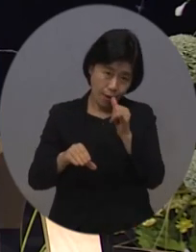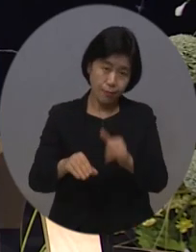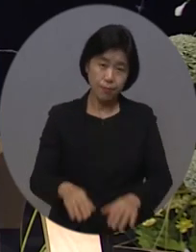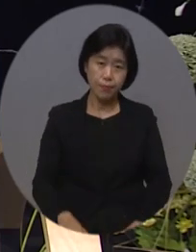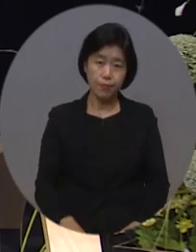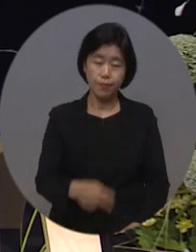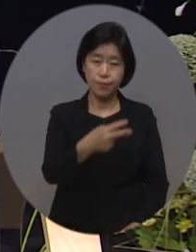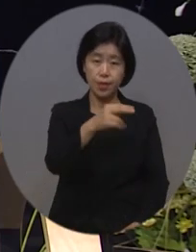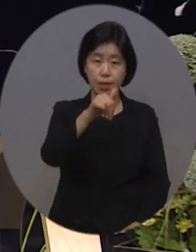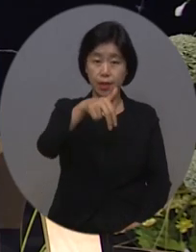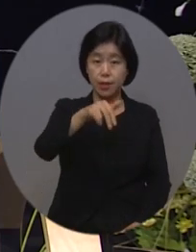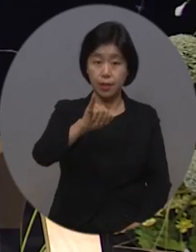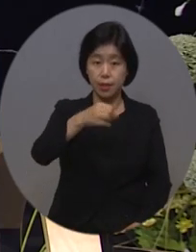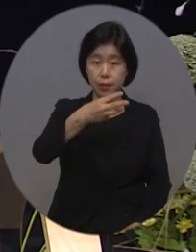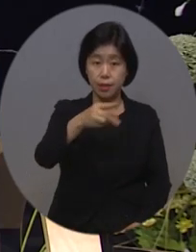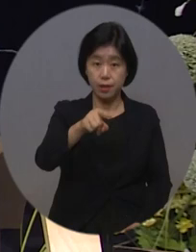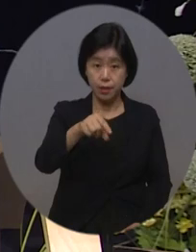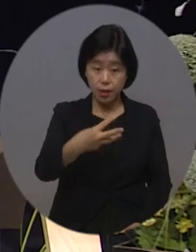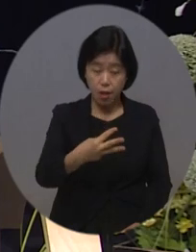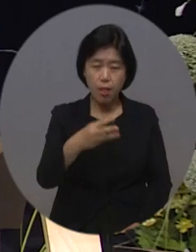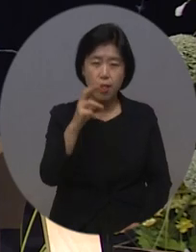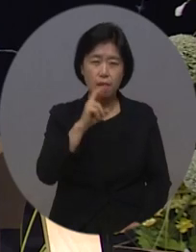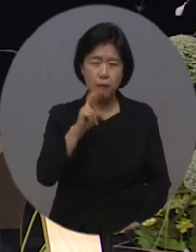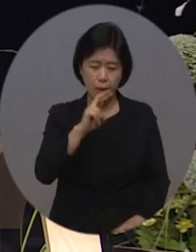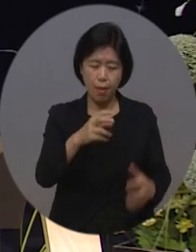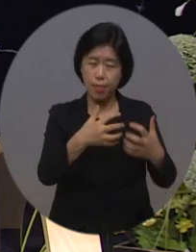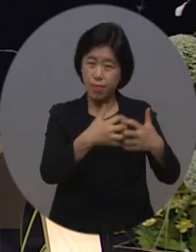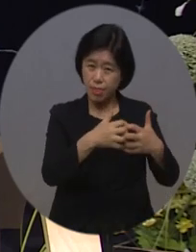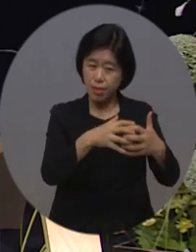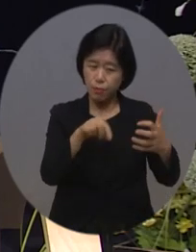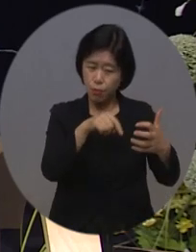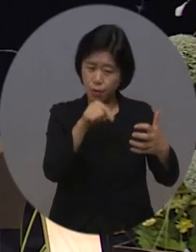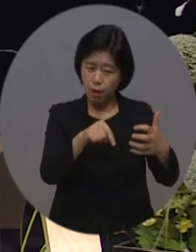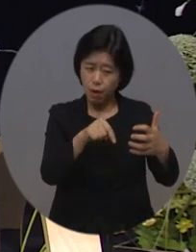디지털 음원은 만질 수 없는 가상 공간에 저장되어 있습니다.